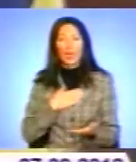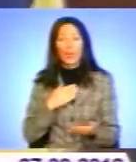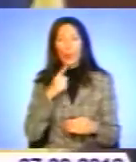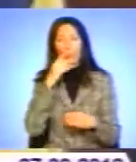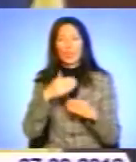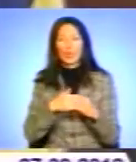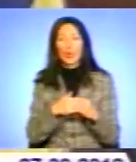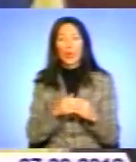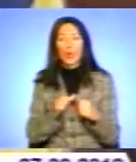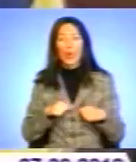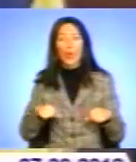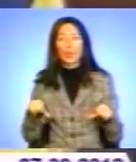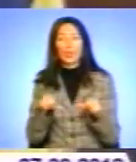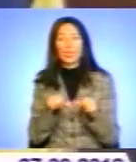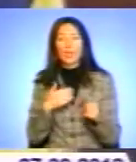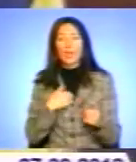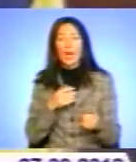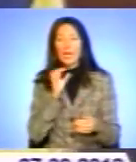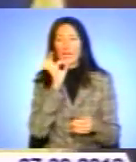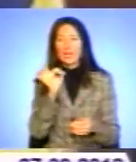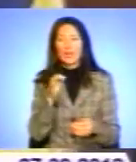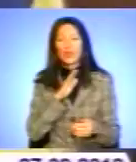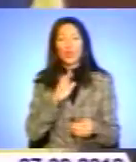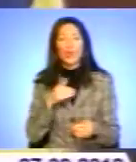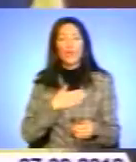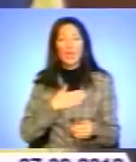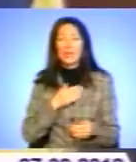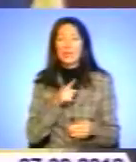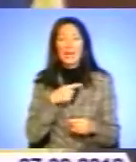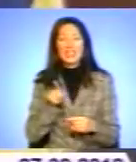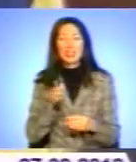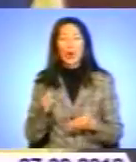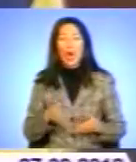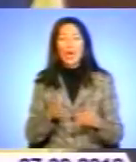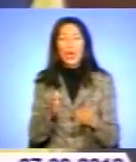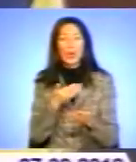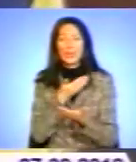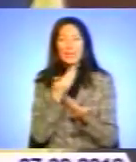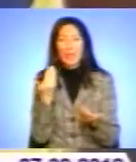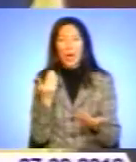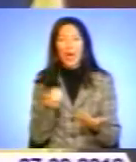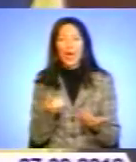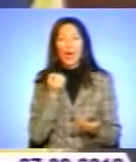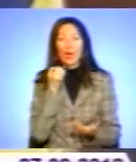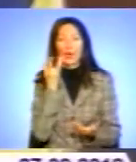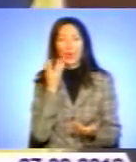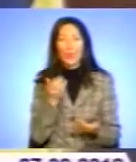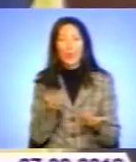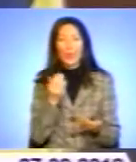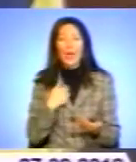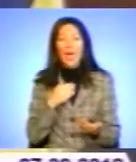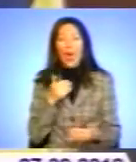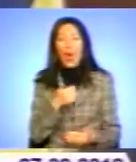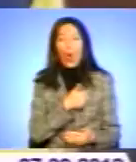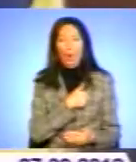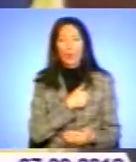близькому оточенні, я однозначно сказав, що у нас іншого шляху немає. Якщо ми хочемо,